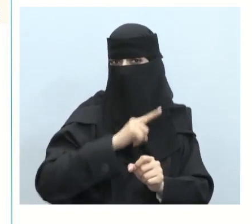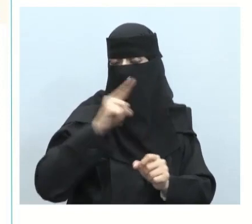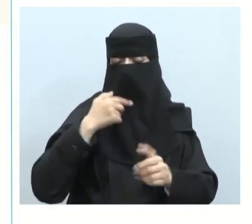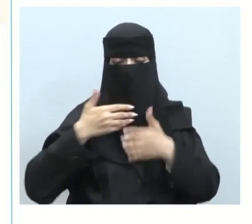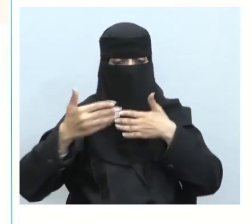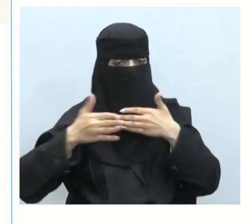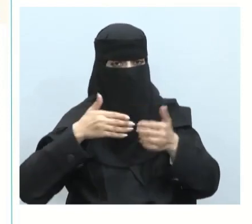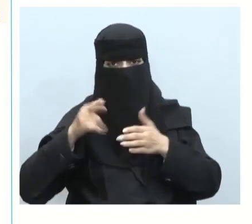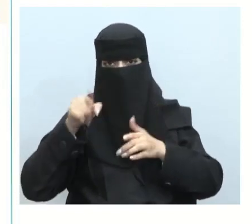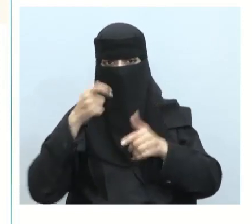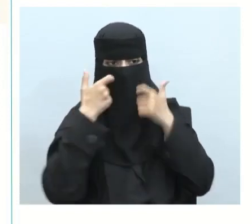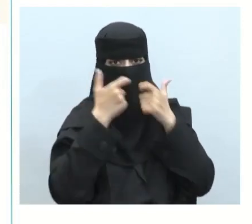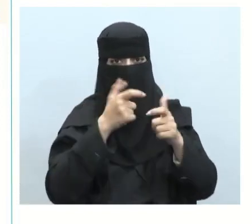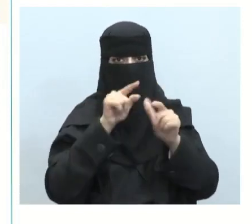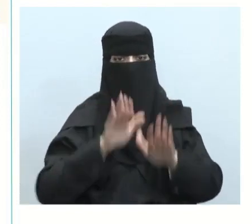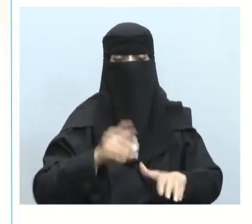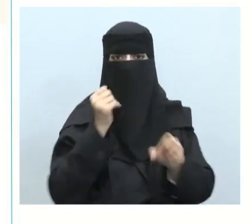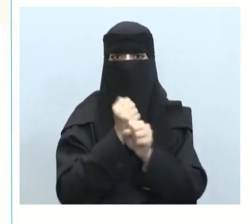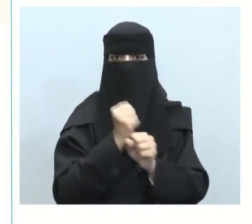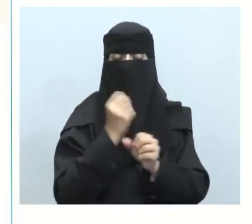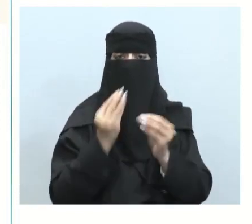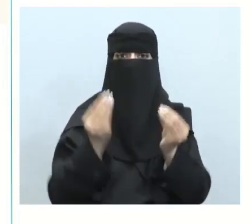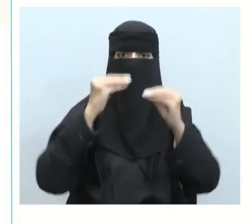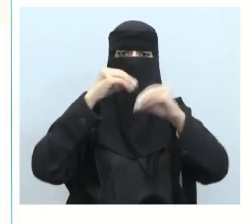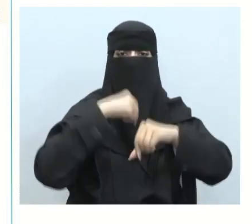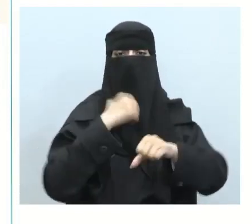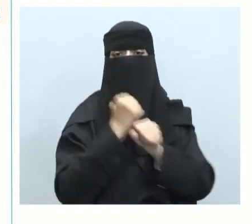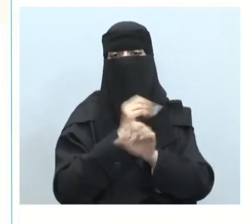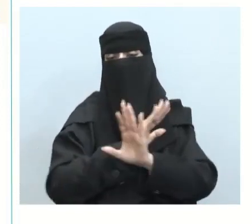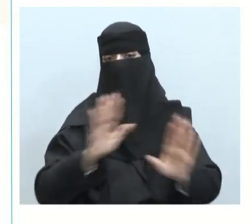هي تركز على الانتاجيه وزياده الانتاجيه